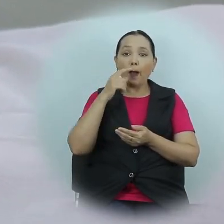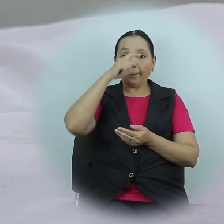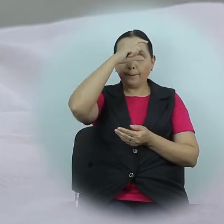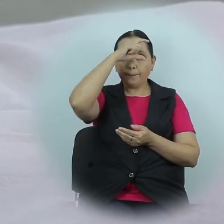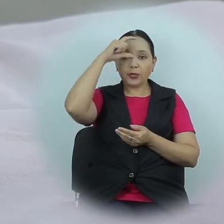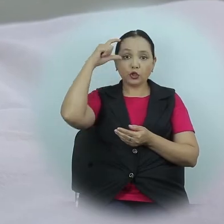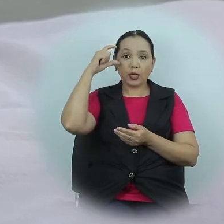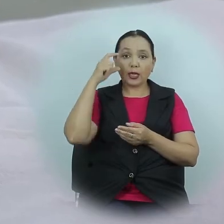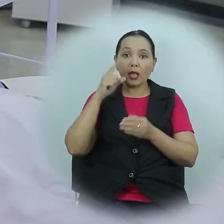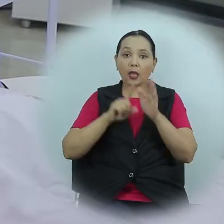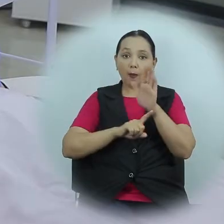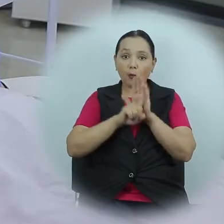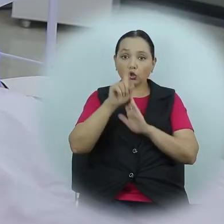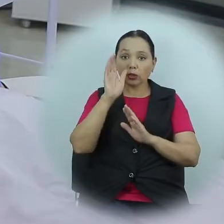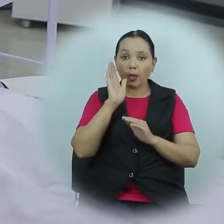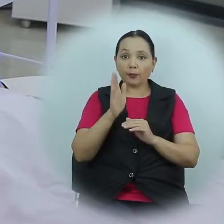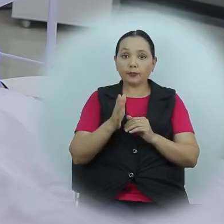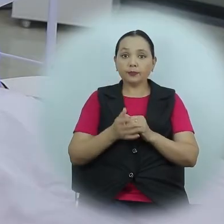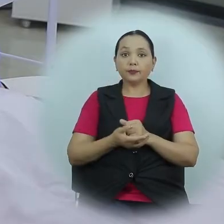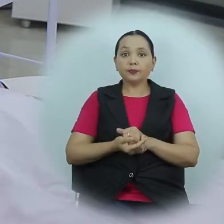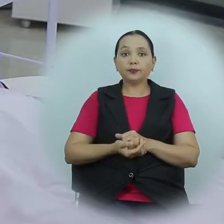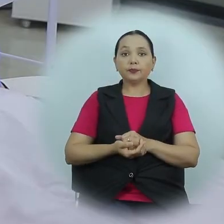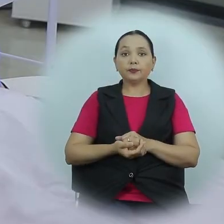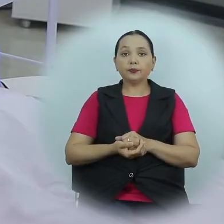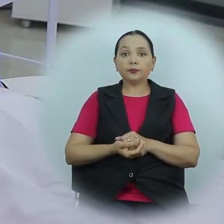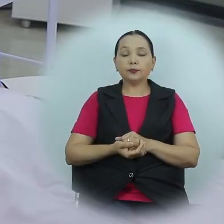Peshana qismidan boshlab